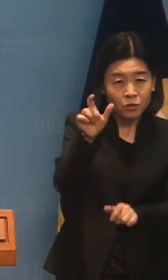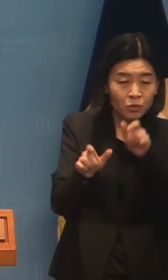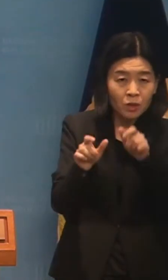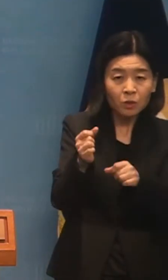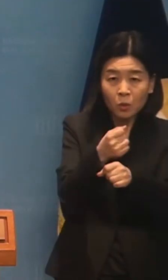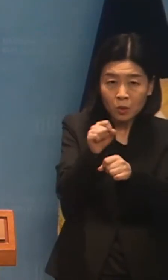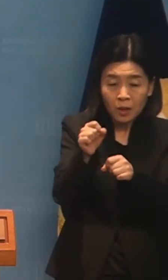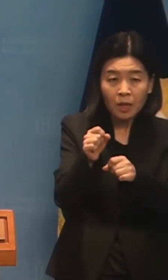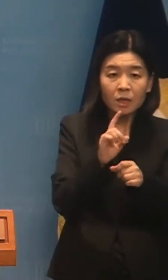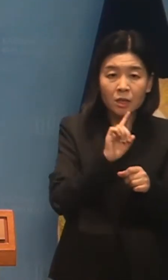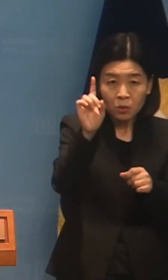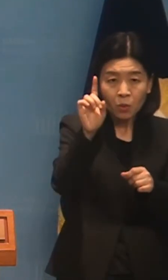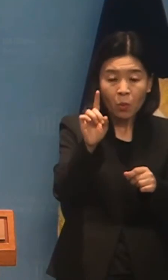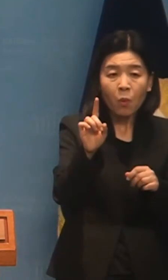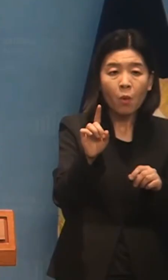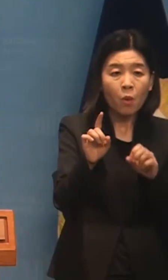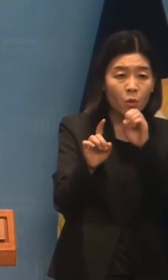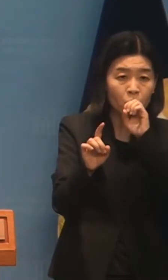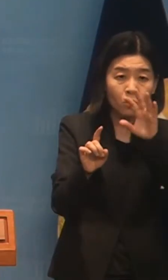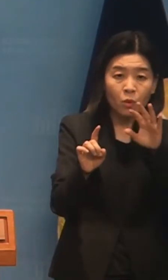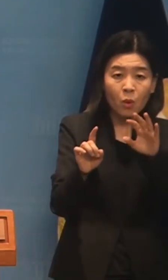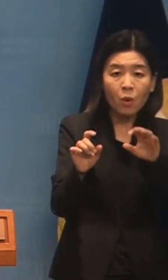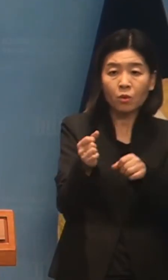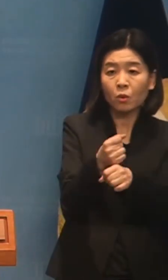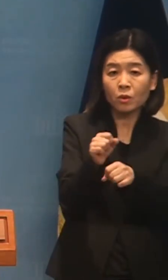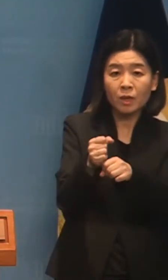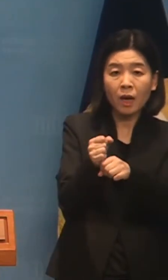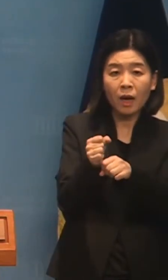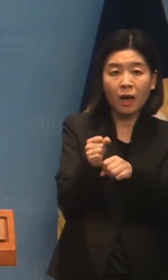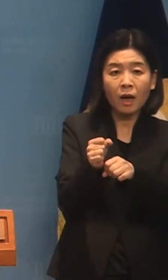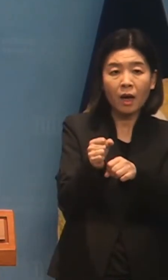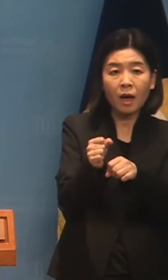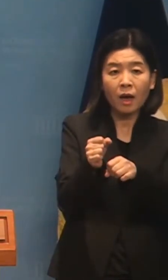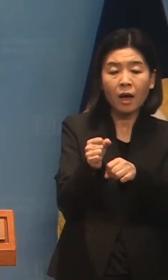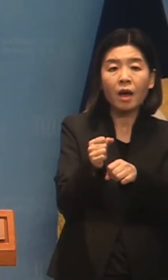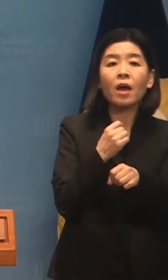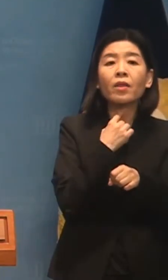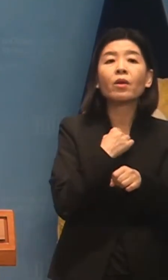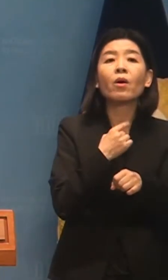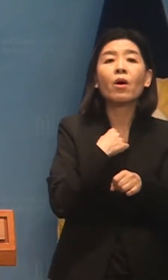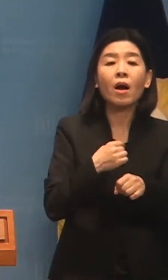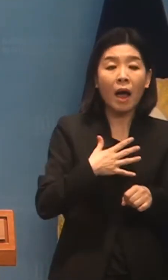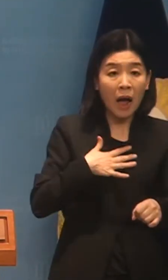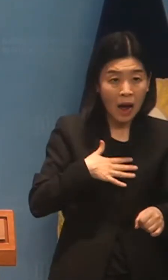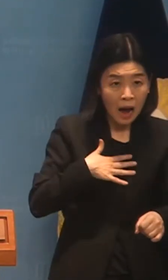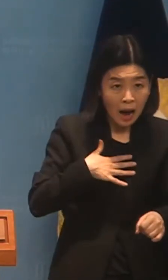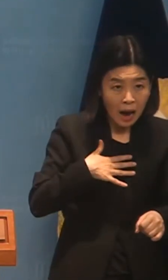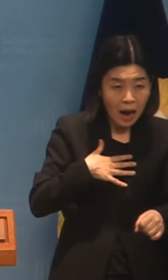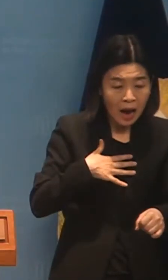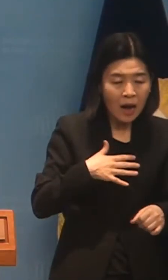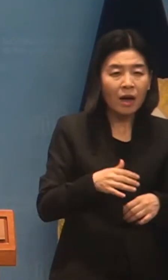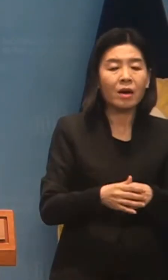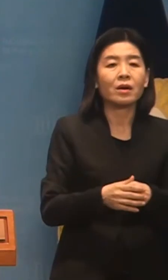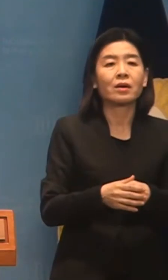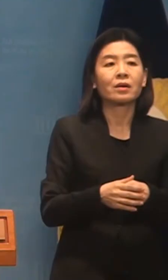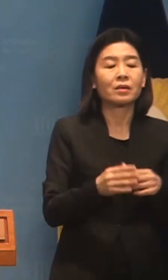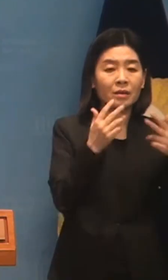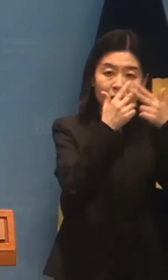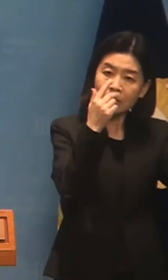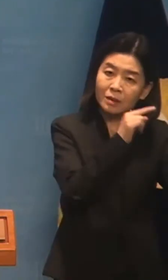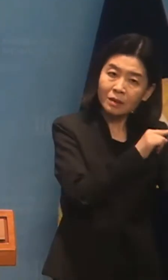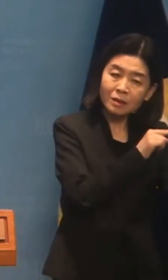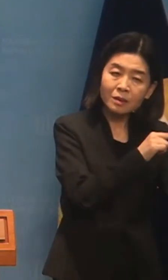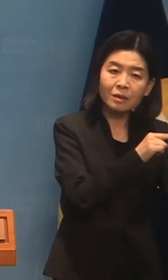다양한 방식으로 여론을 조작해온 것을 잘 아실 겁니다. 한마디로